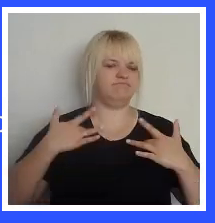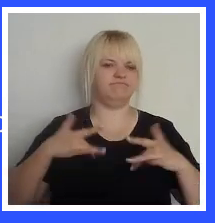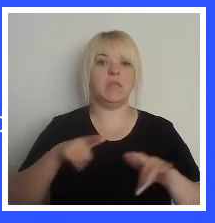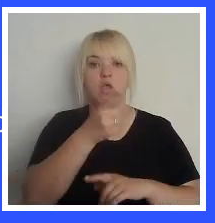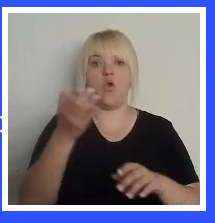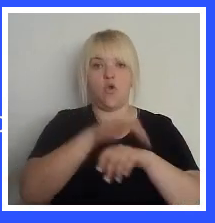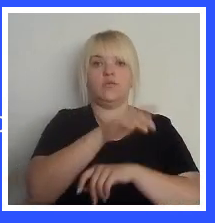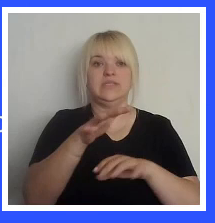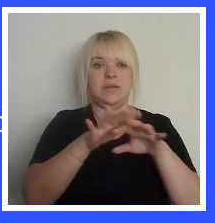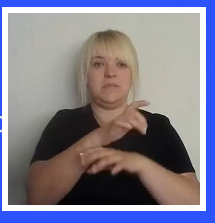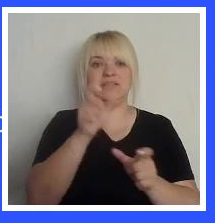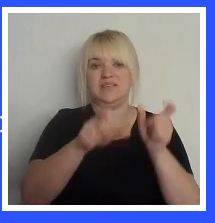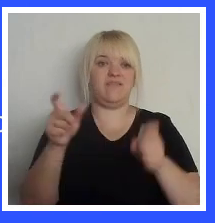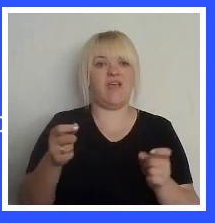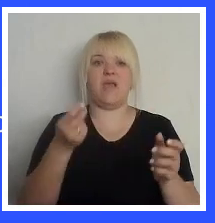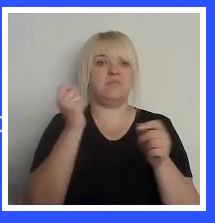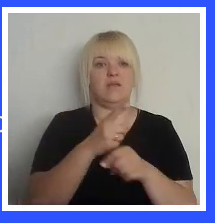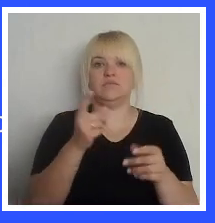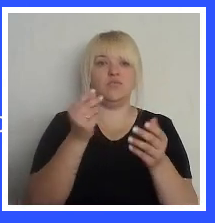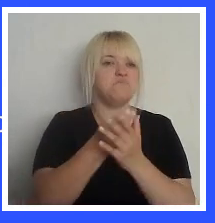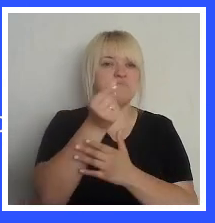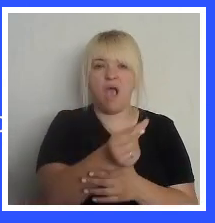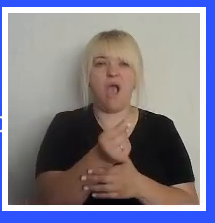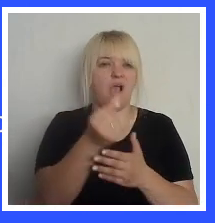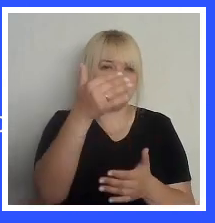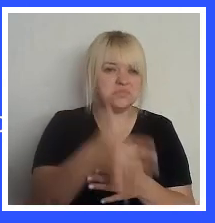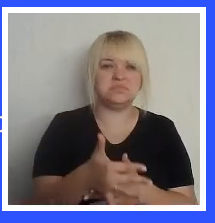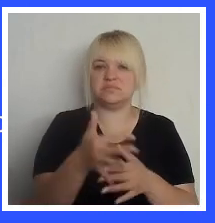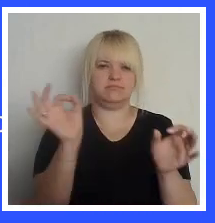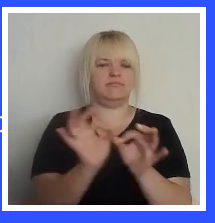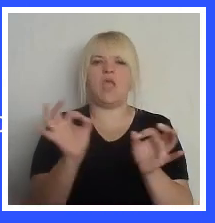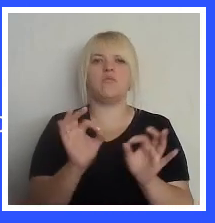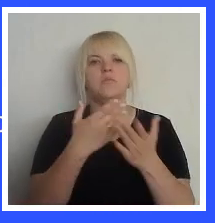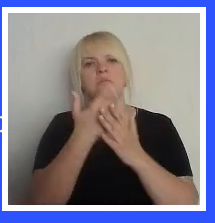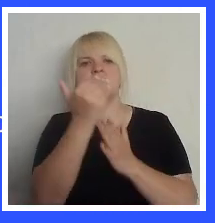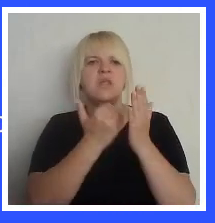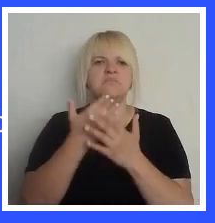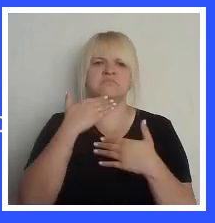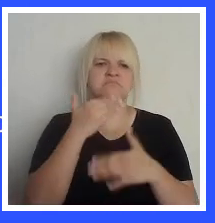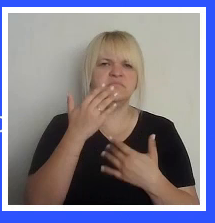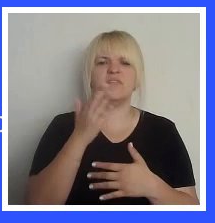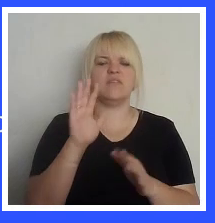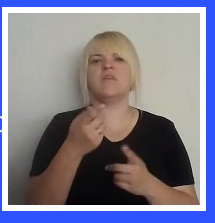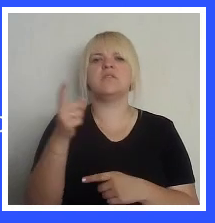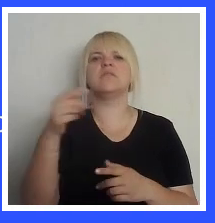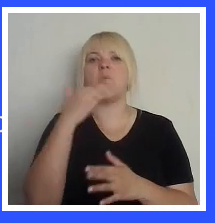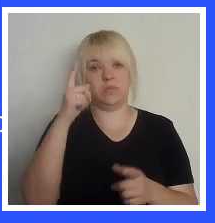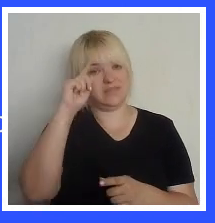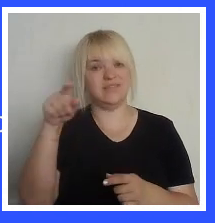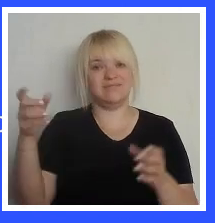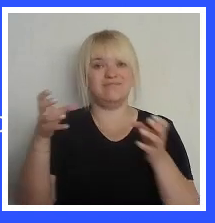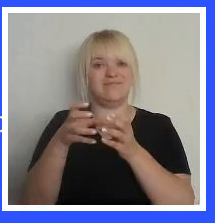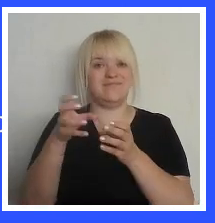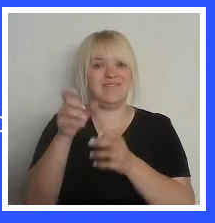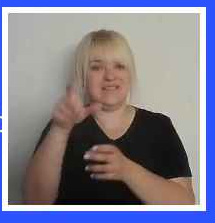kura vienkārši neko neabonē. Vai nu, viņiem nepatīk saturs, vai nu, cik daudz mēs par viņiem zinām, un kamēr varbūt Filipa,